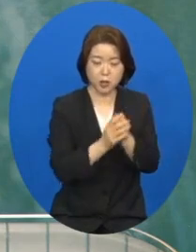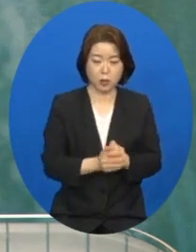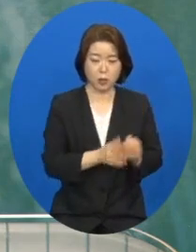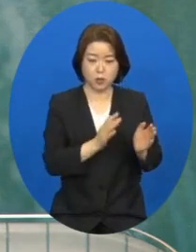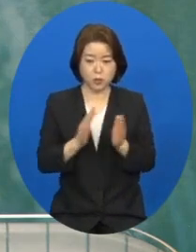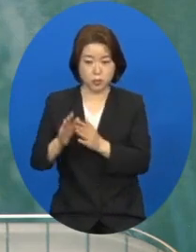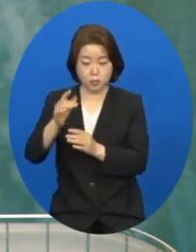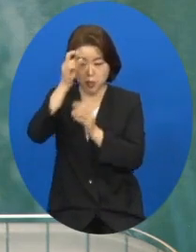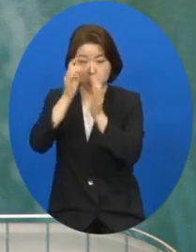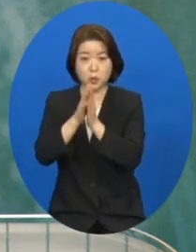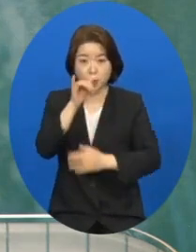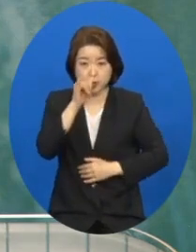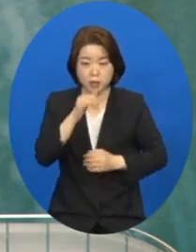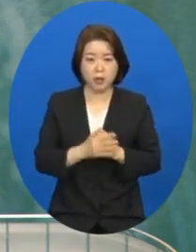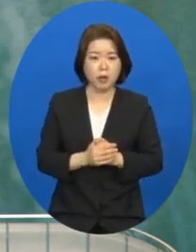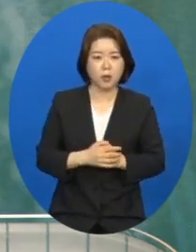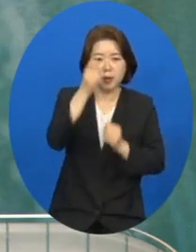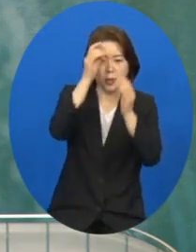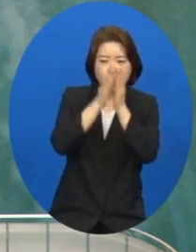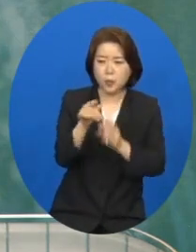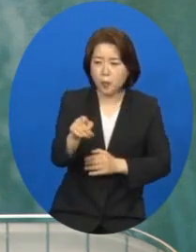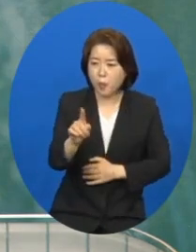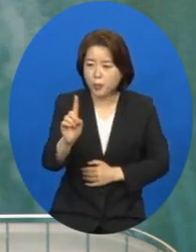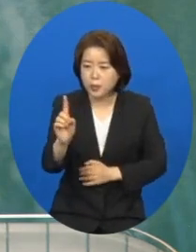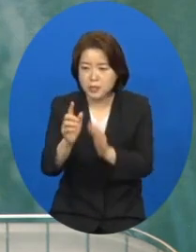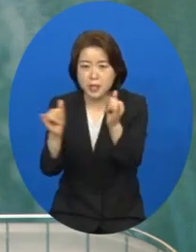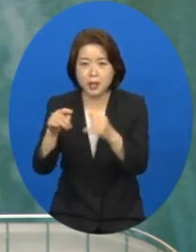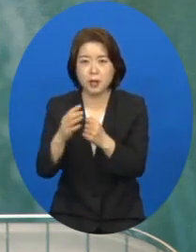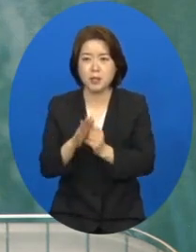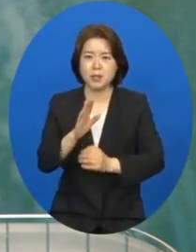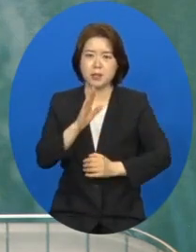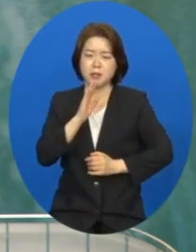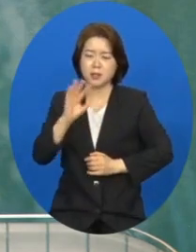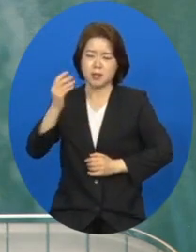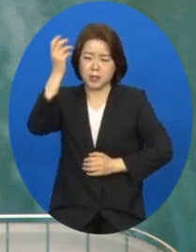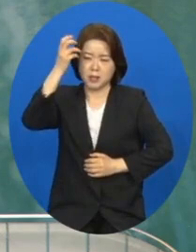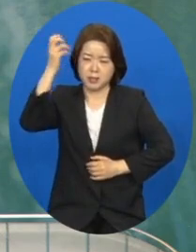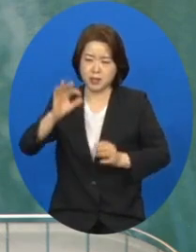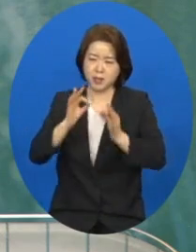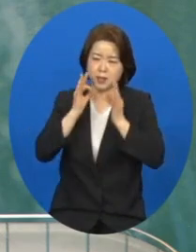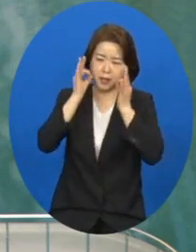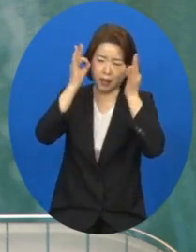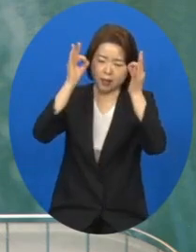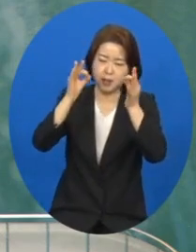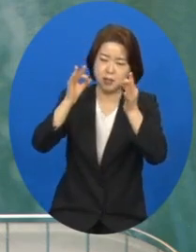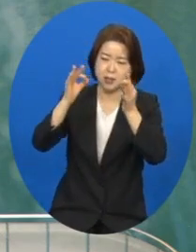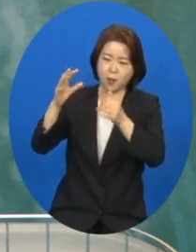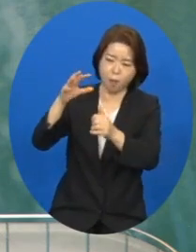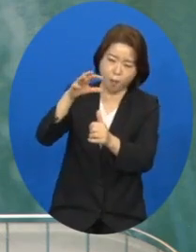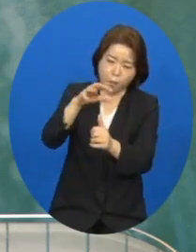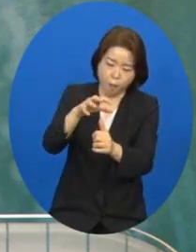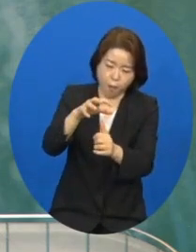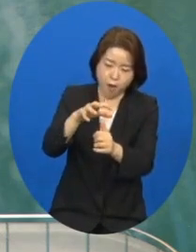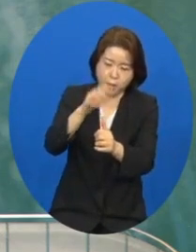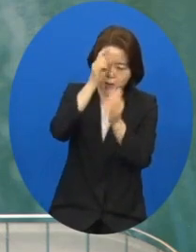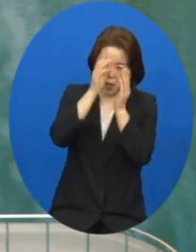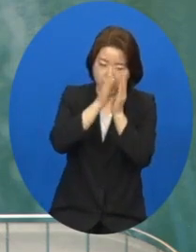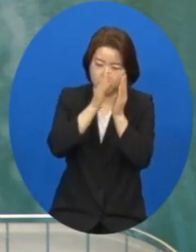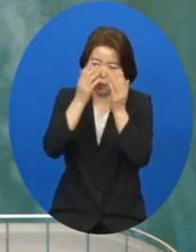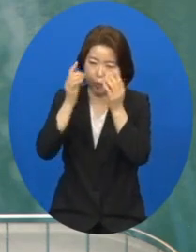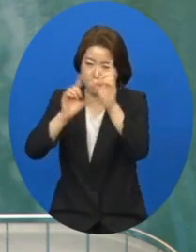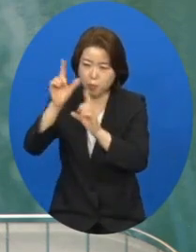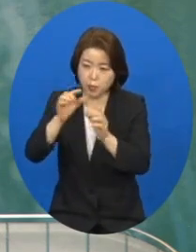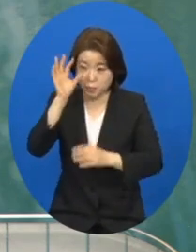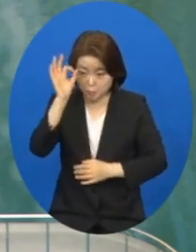하는데 기도하는 어느 성도 한 분이 정말 성령께 간절히 사로잡혀서 기도하는 모습이